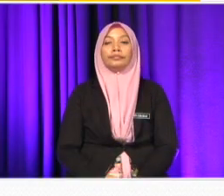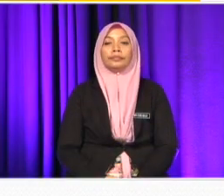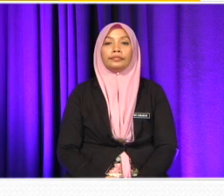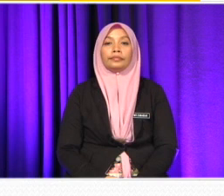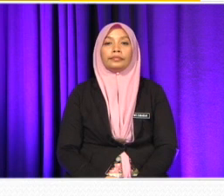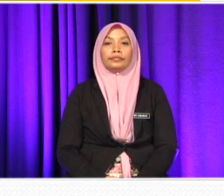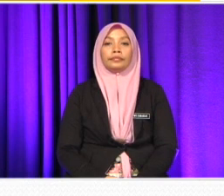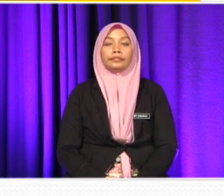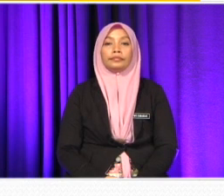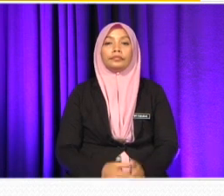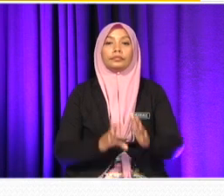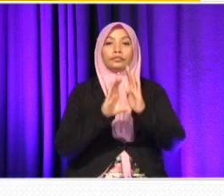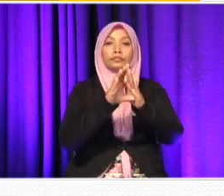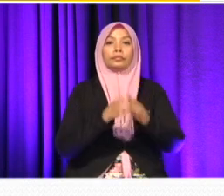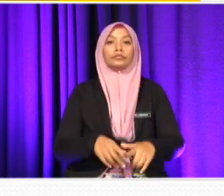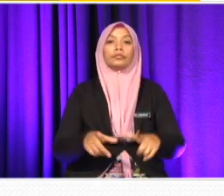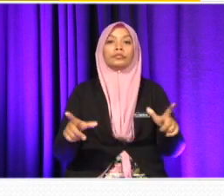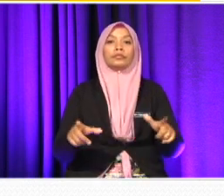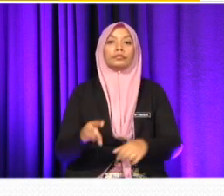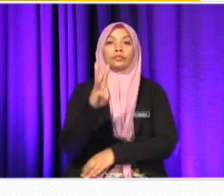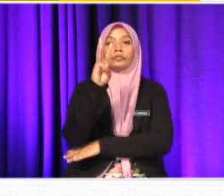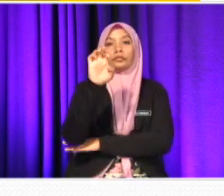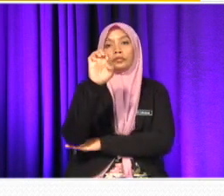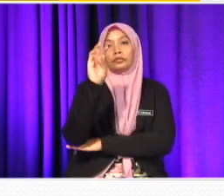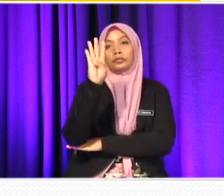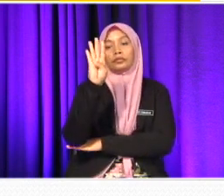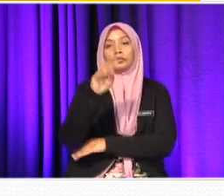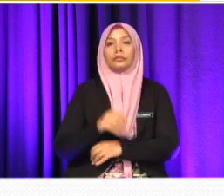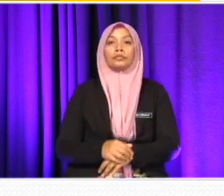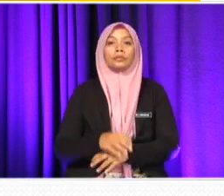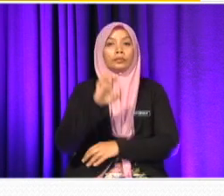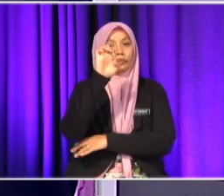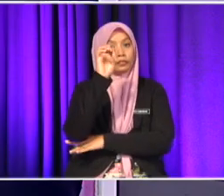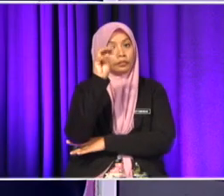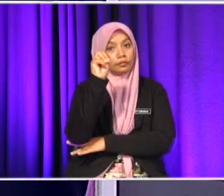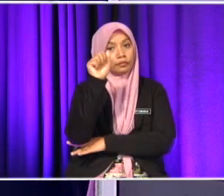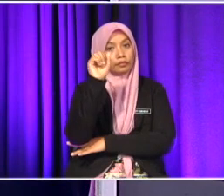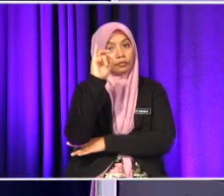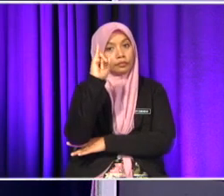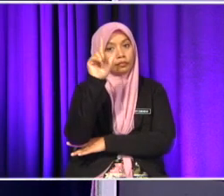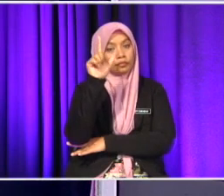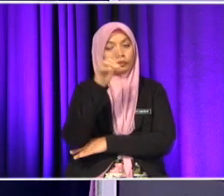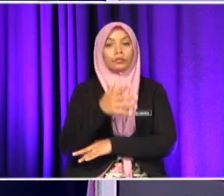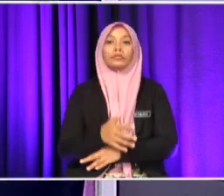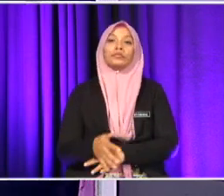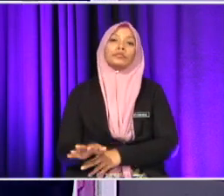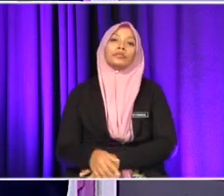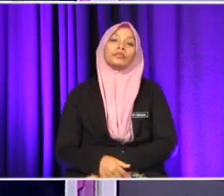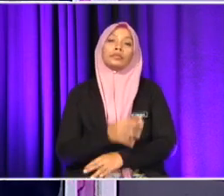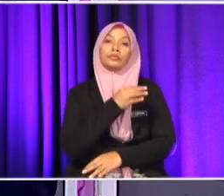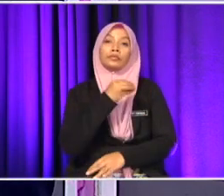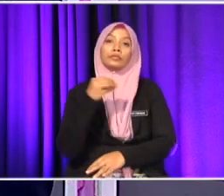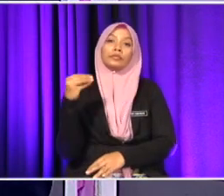ataupun media sosial kemudian email atau email ada beasis kalian semua kebaikannya di email dan